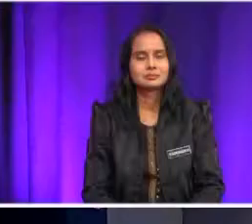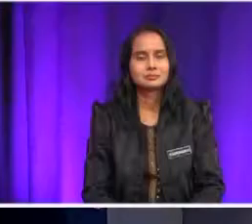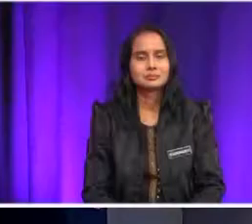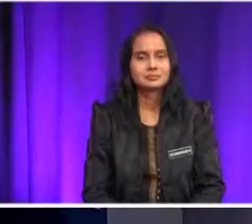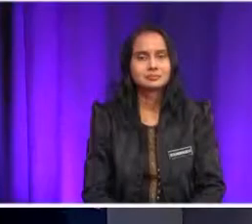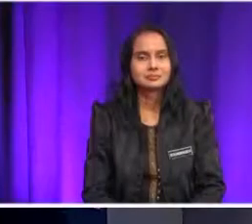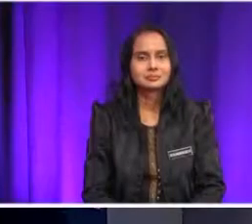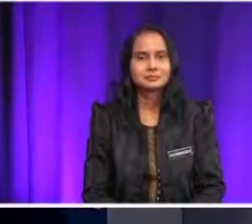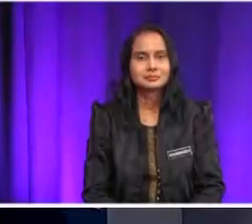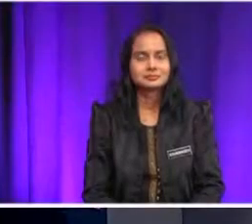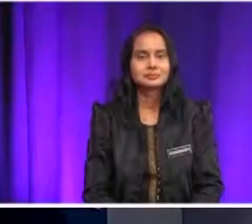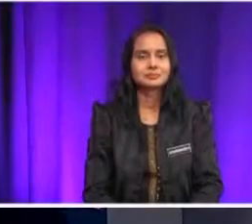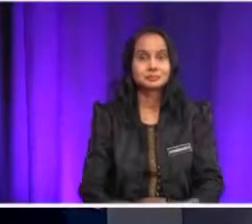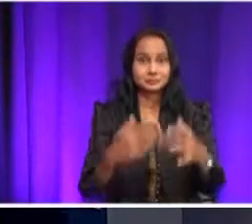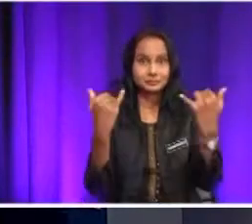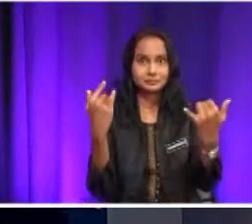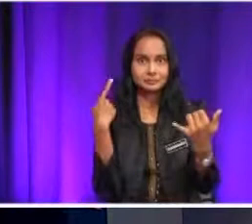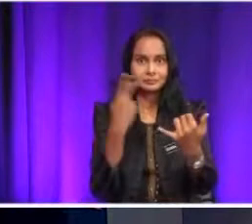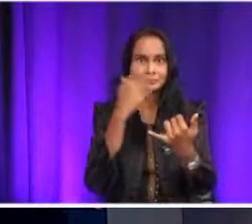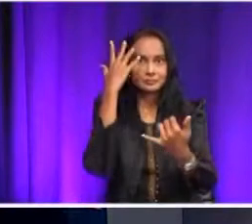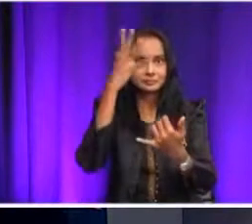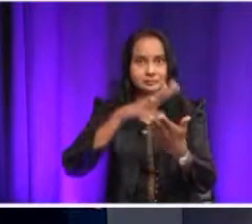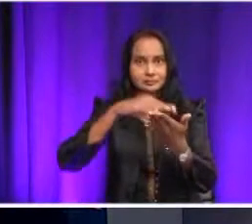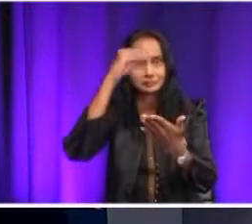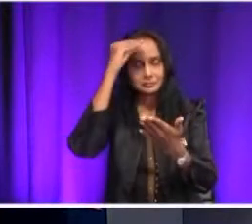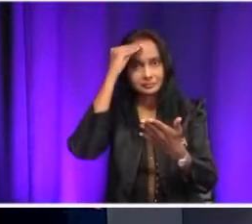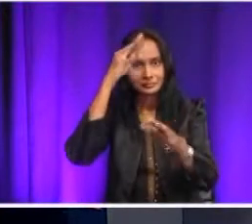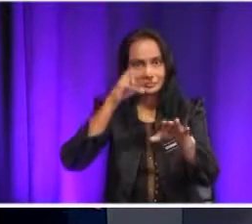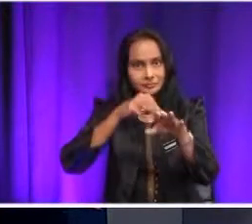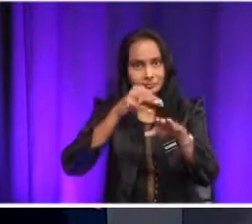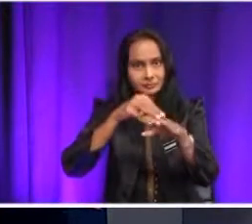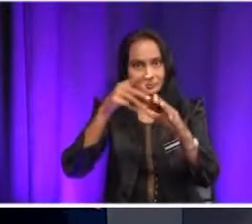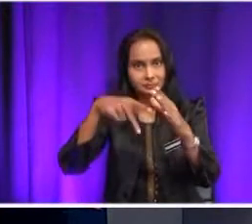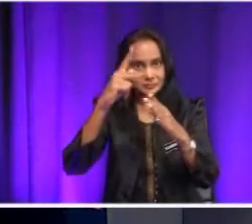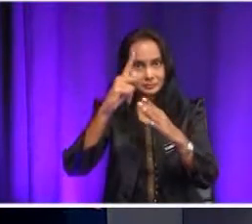kita akan belajar tentang jangka masa pengeluaran Oke